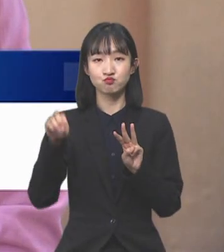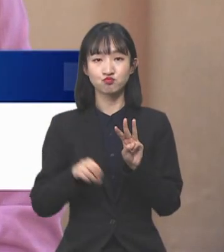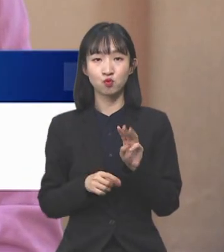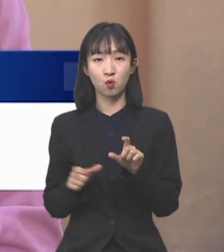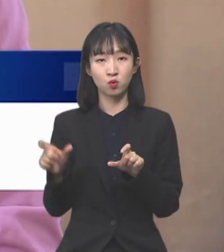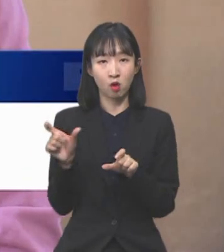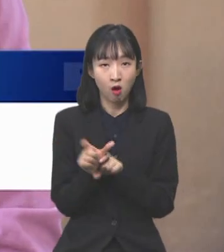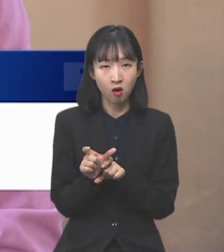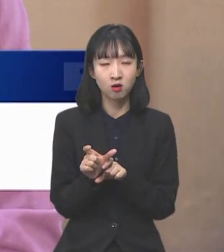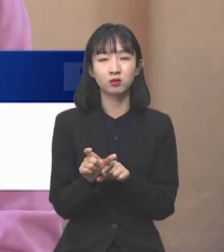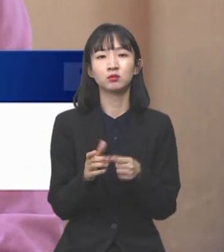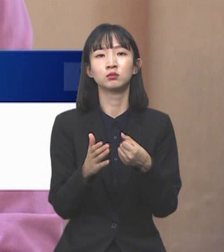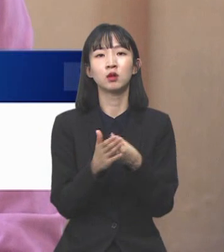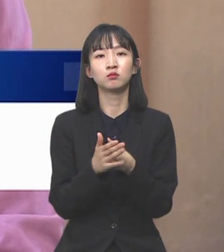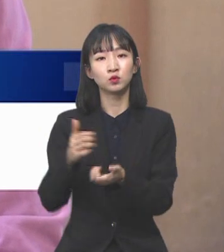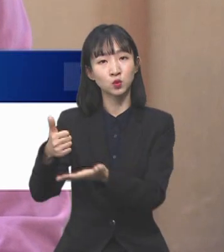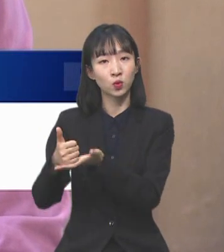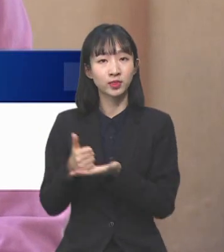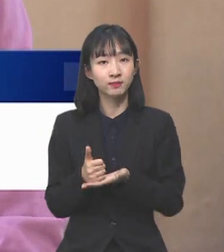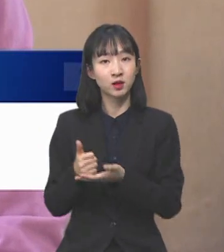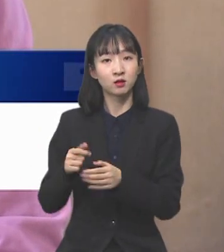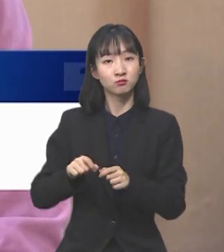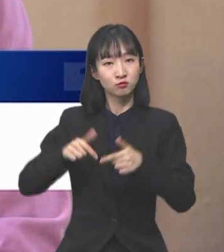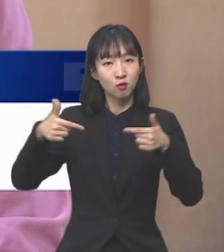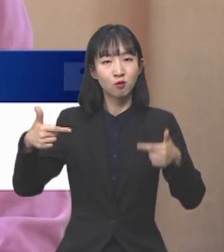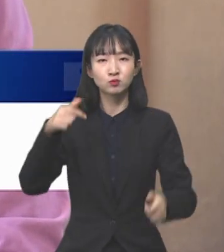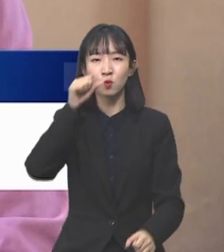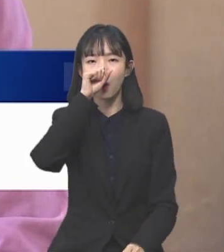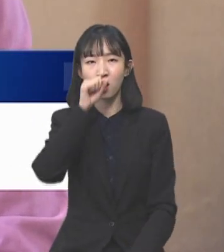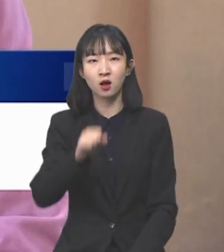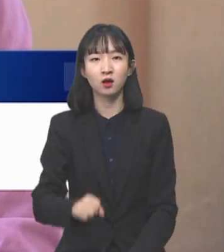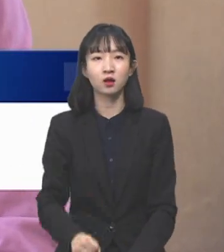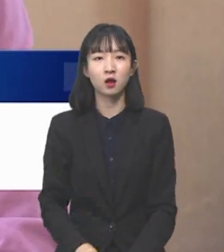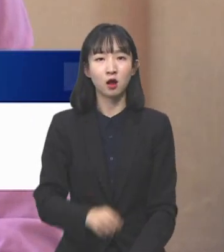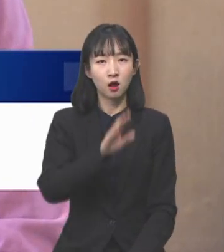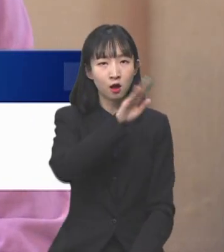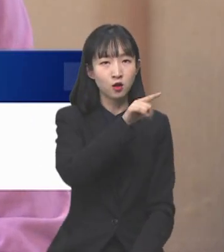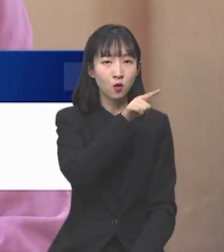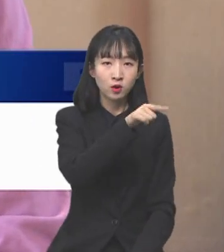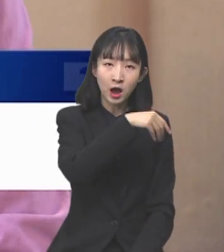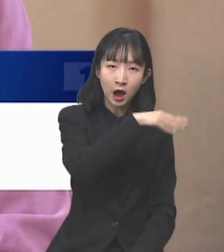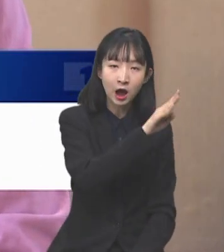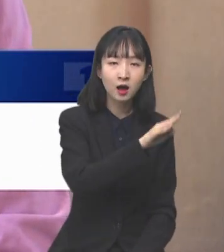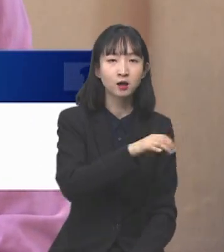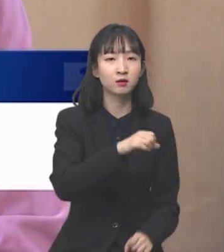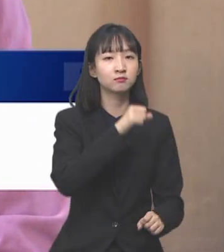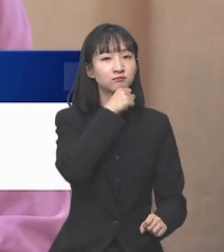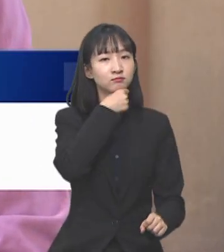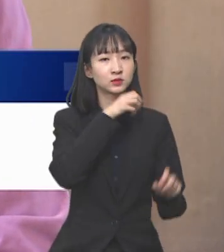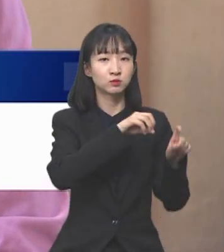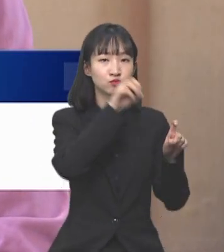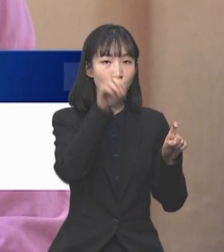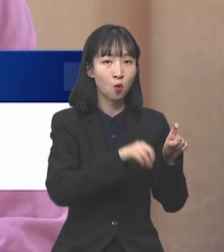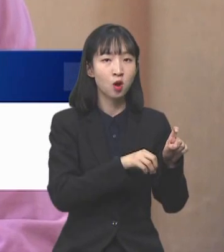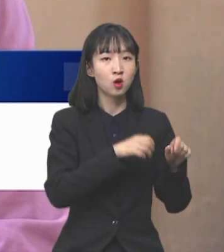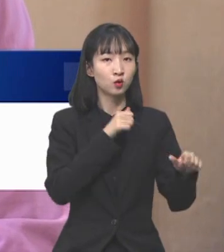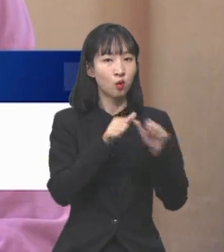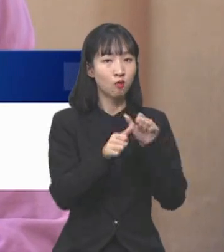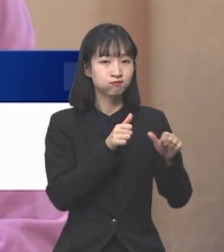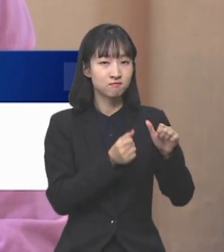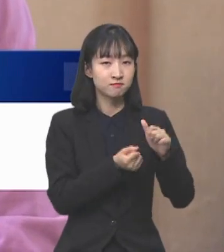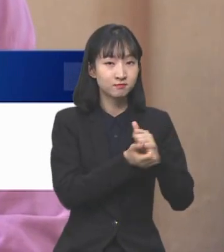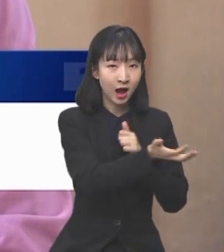아들이 소문에 의해서 아이 직감은 치 풀어주 돌아보라 3% 해서 그러니까 그 부분이 이제 소문이